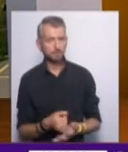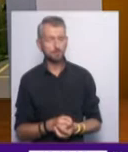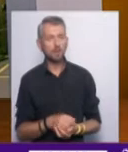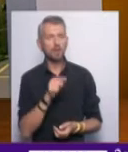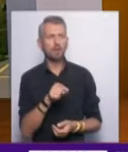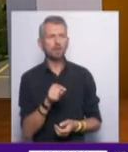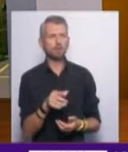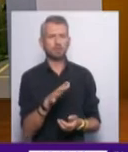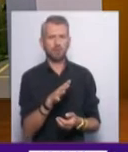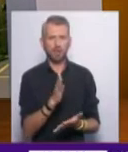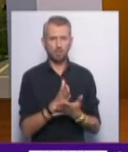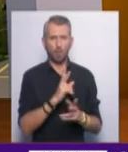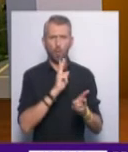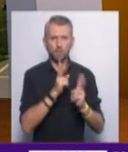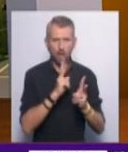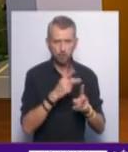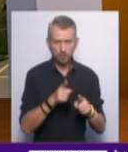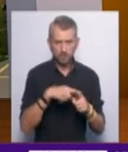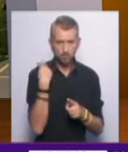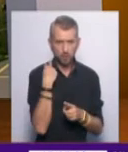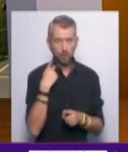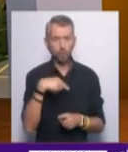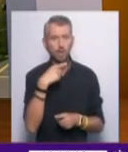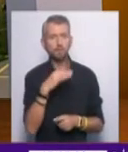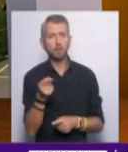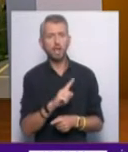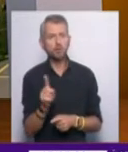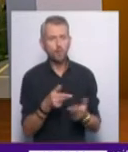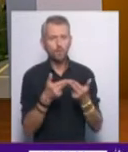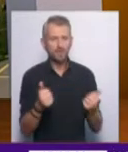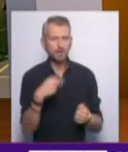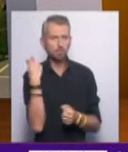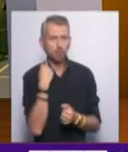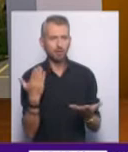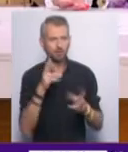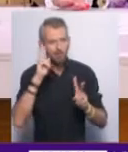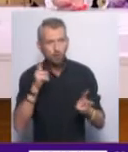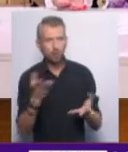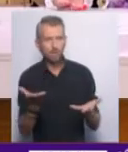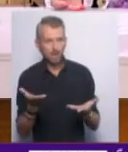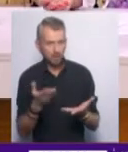десь оскаржуються. Тому говорити про те, що визнати борги, які невідомо, які